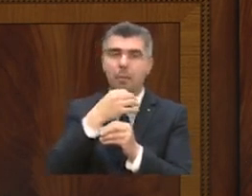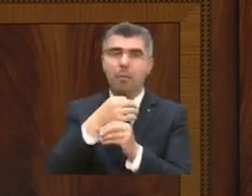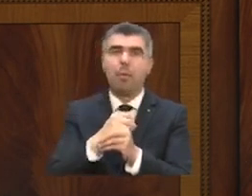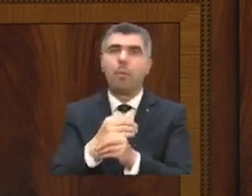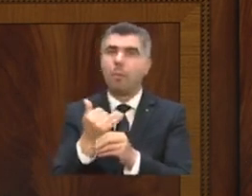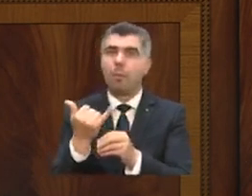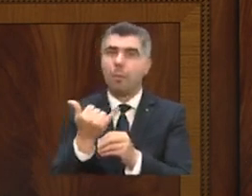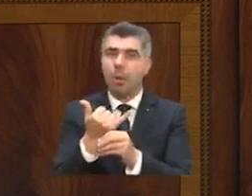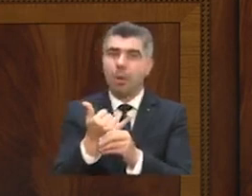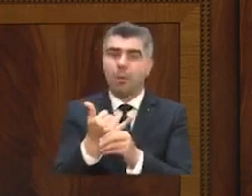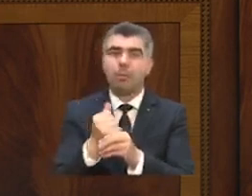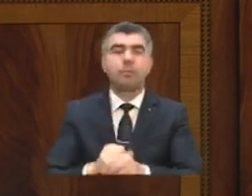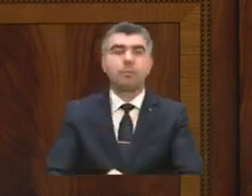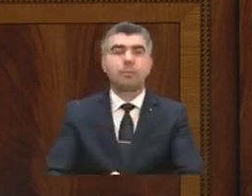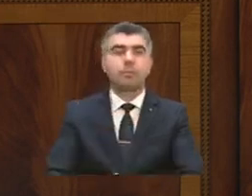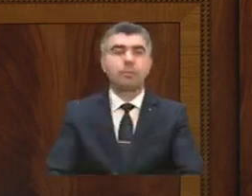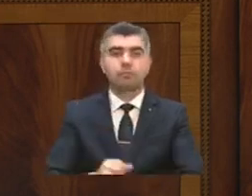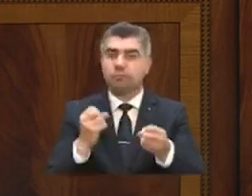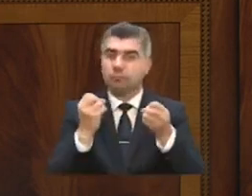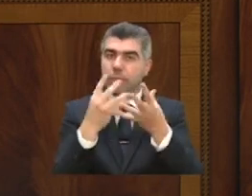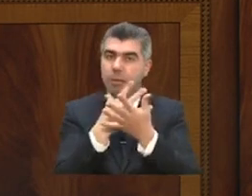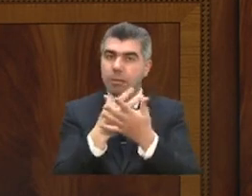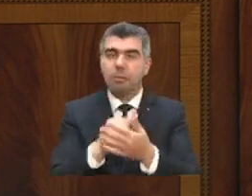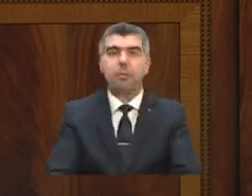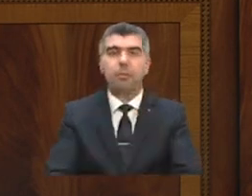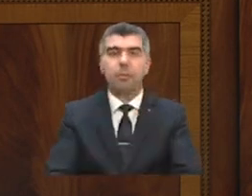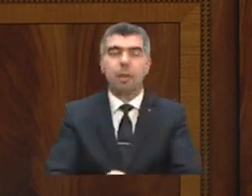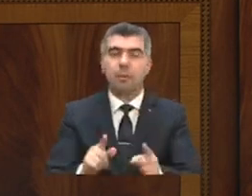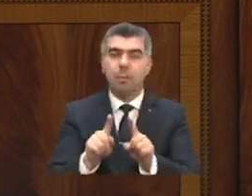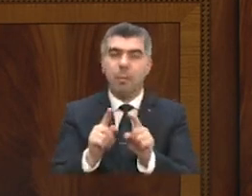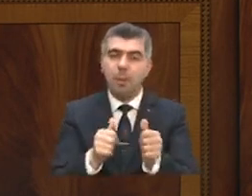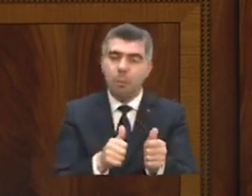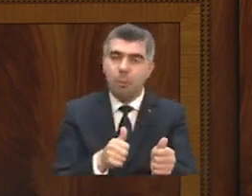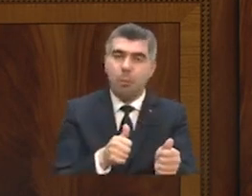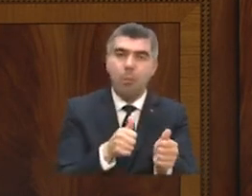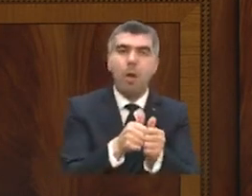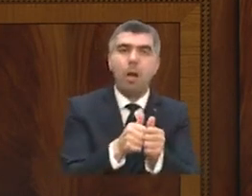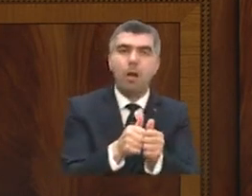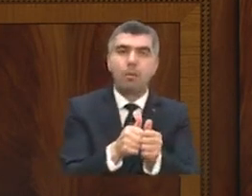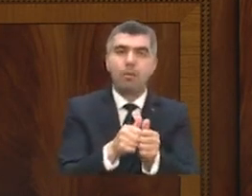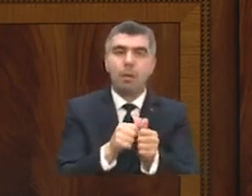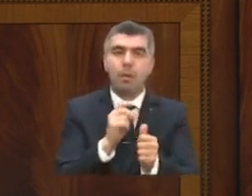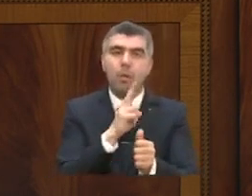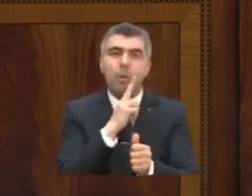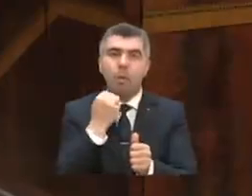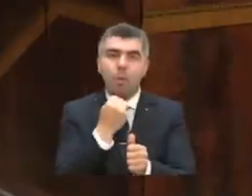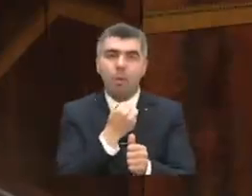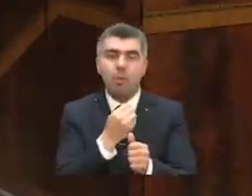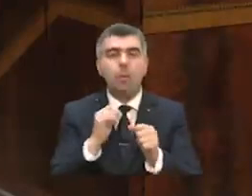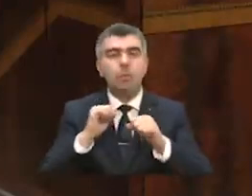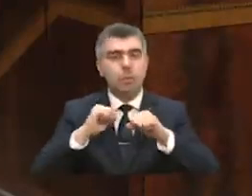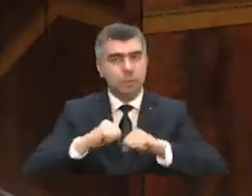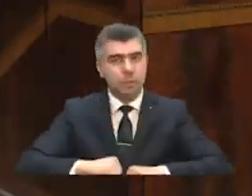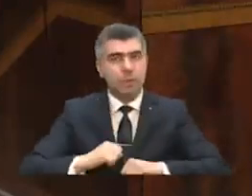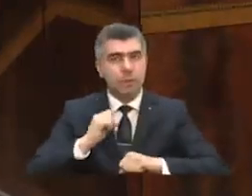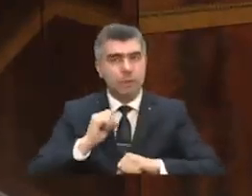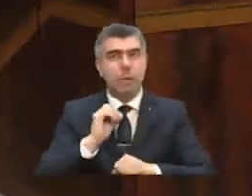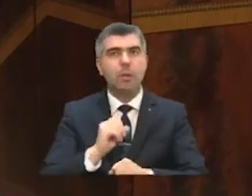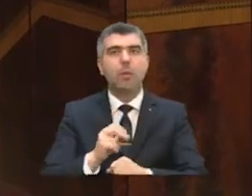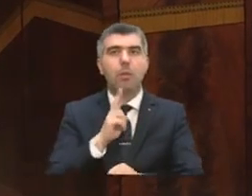منحنيات رهيبة. ومواكبة منها للقطاعات المتضررة من الأزمة، استجابت الحكومة